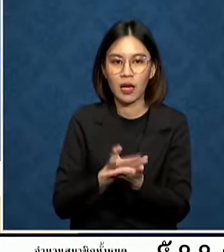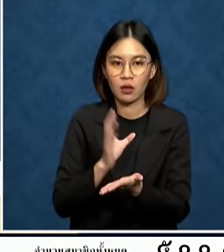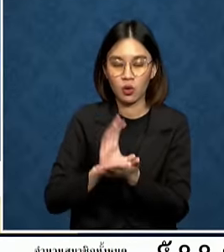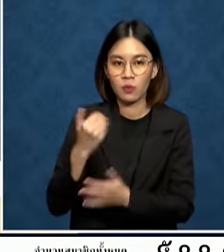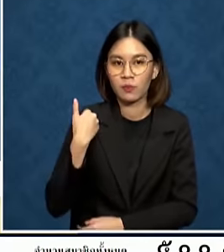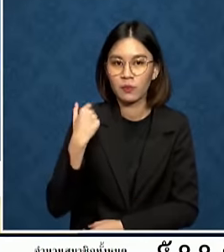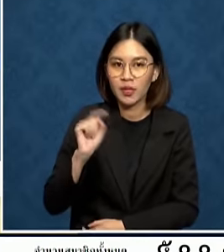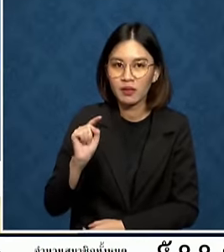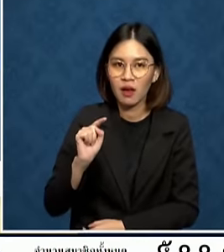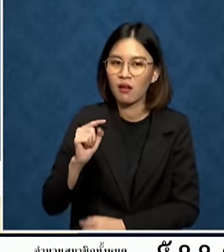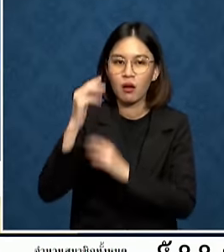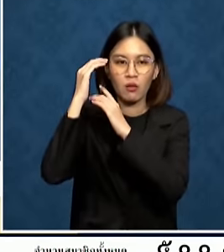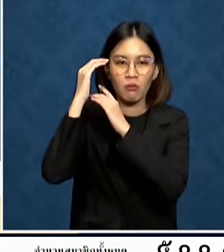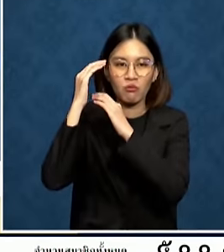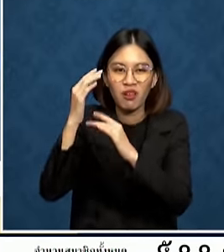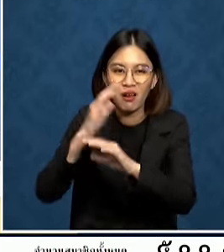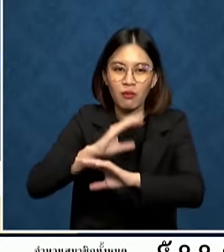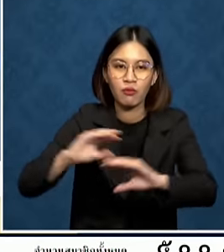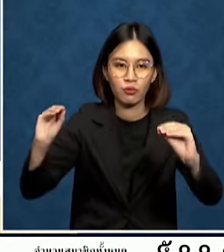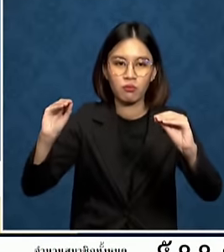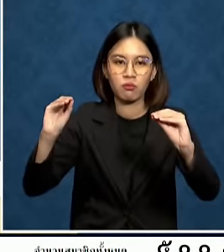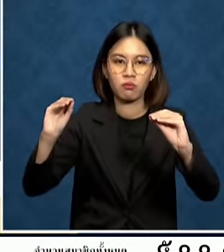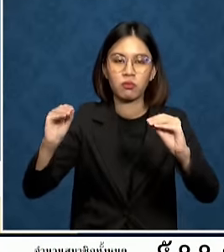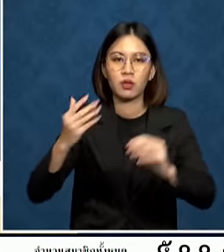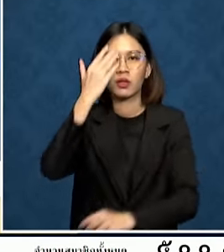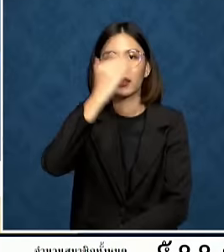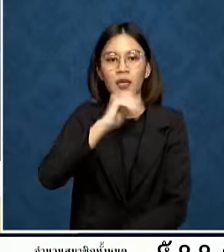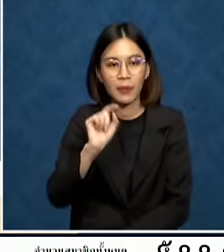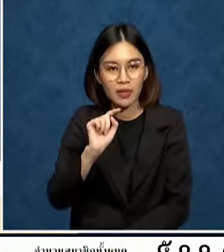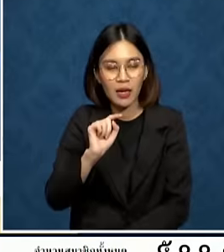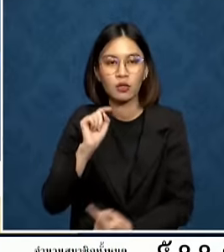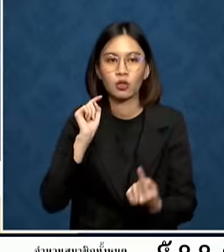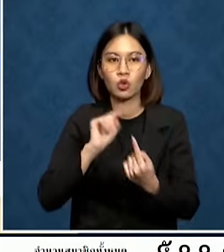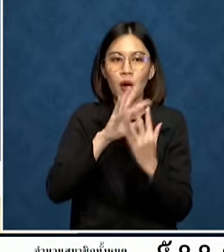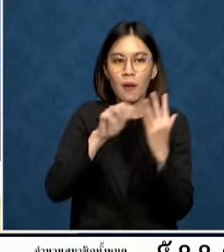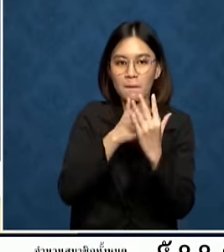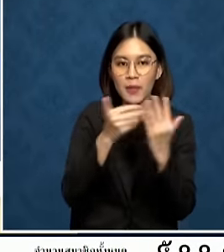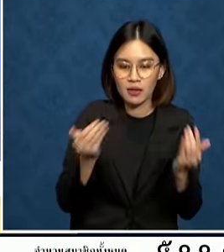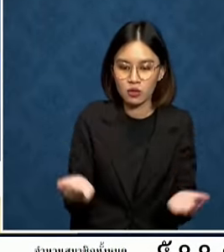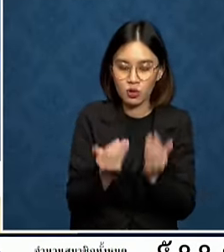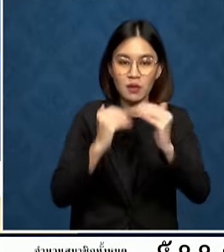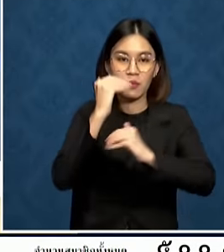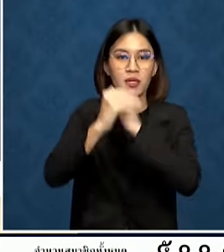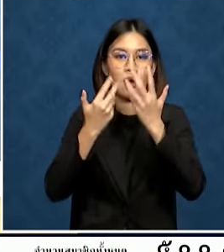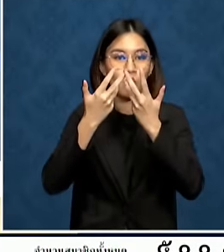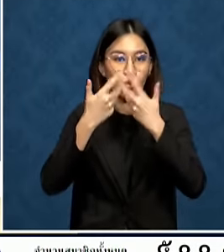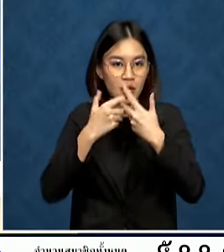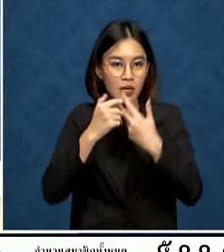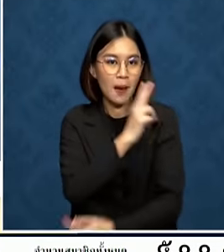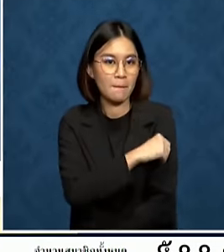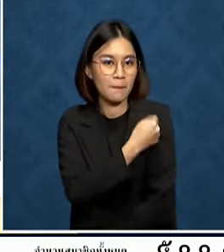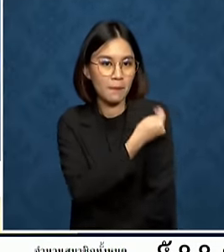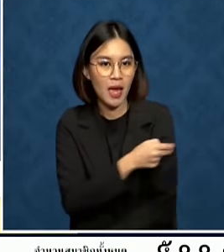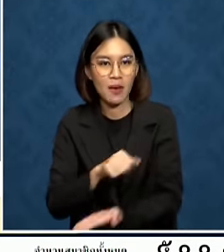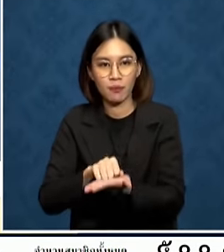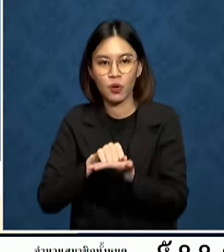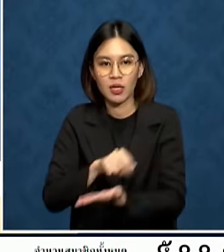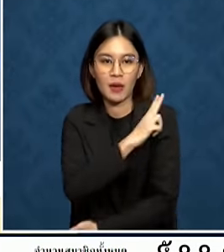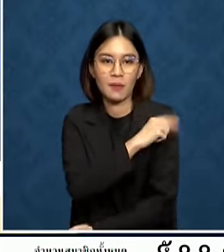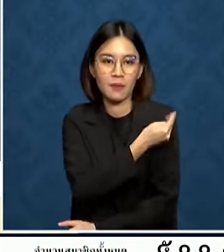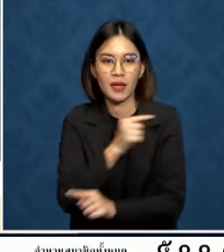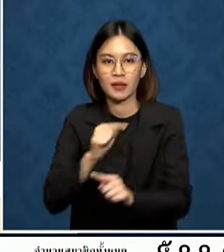ว่าไร้ความหวังมากๆถามว่าเพราะอะไรเพราะภายใต้แผนส่งเสริมการพัฒนาอุตสาหกรรมการแพทย์และบริการทางการแพทย์ครบ